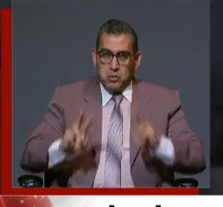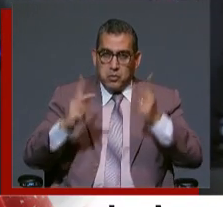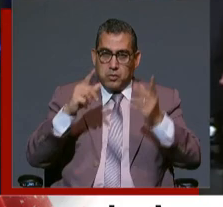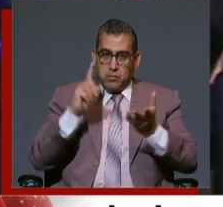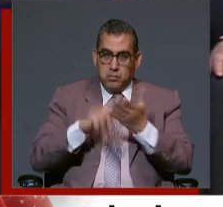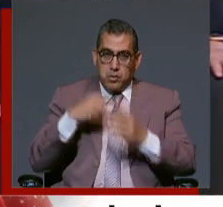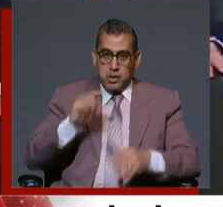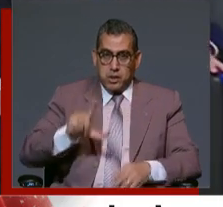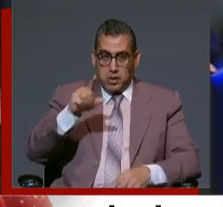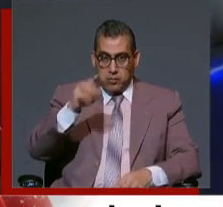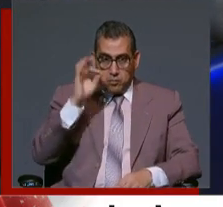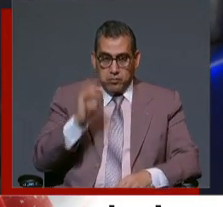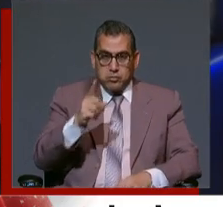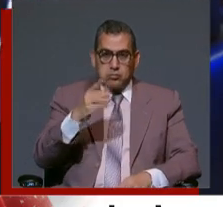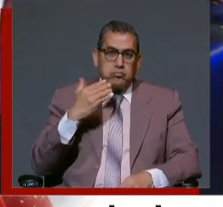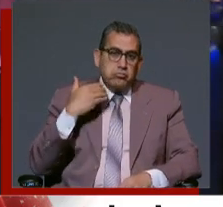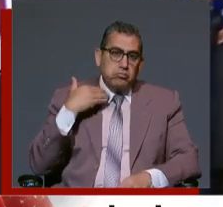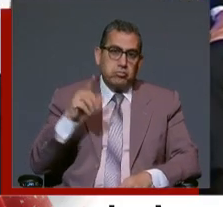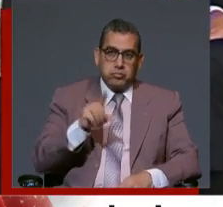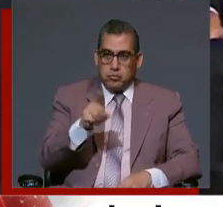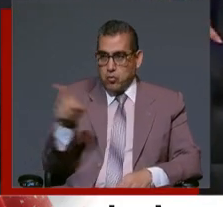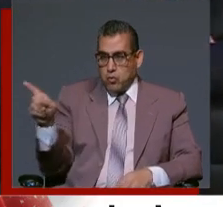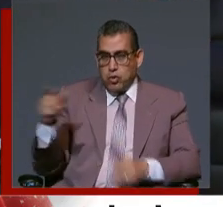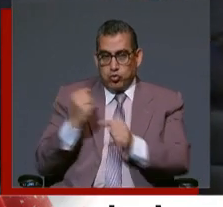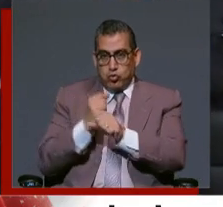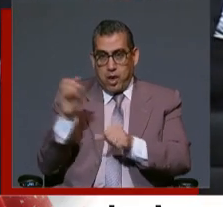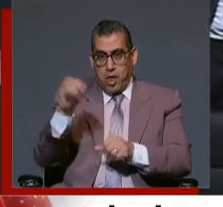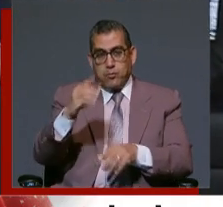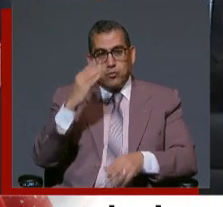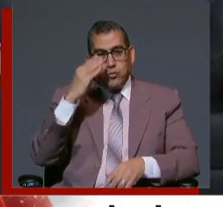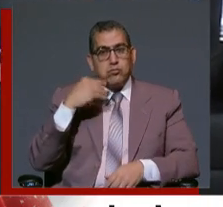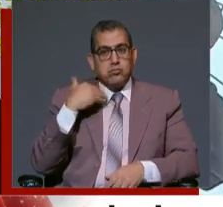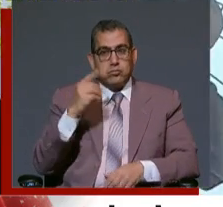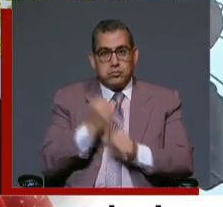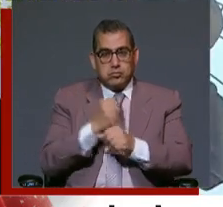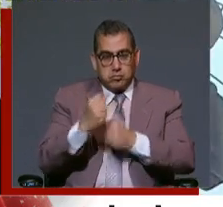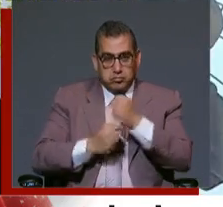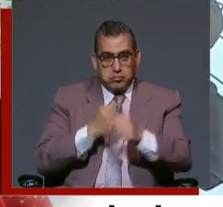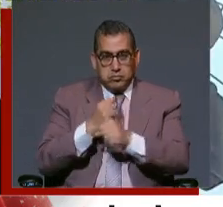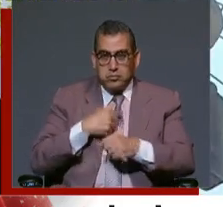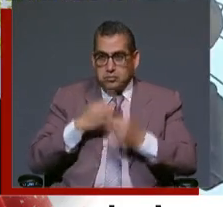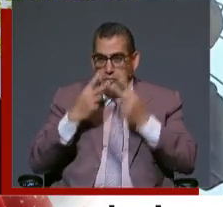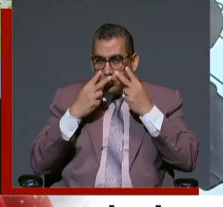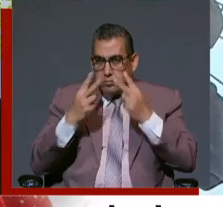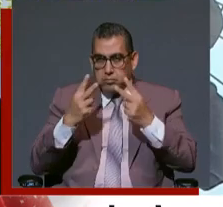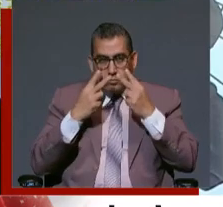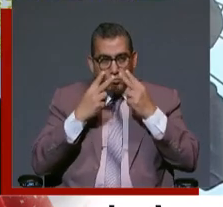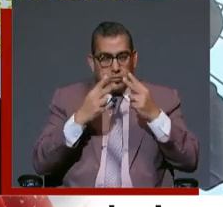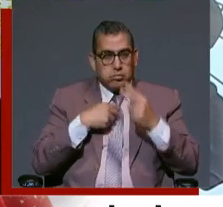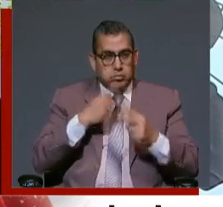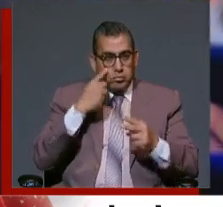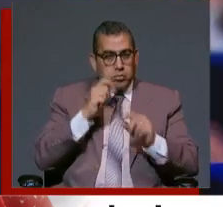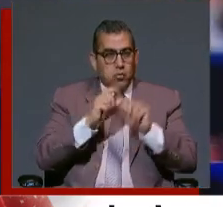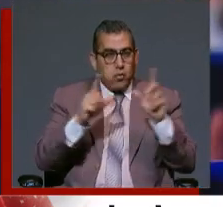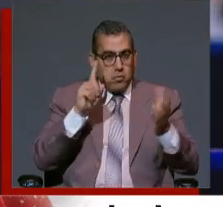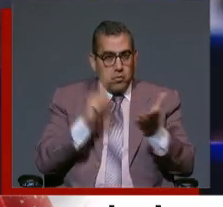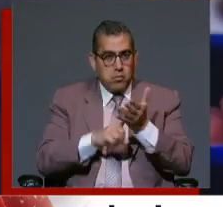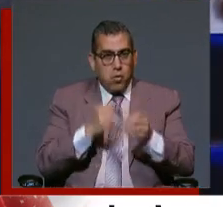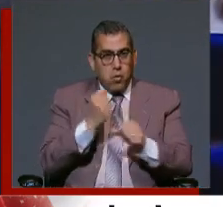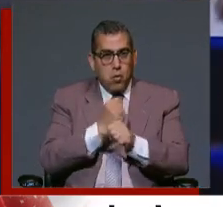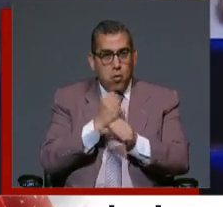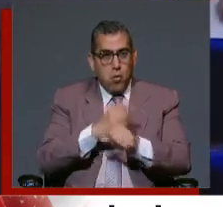أن تكونوا فخورين بهم. ولقد رأيت بأم عيني كيف أن كل